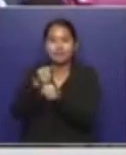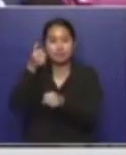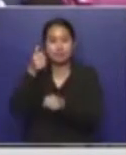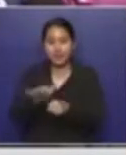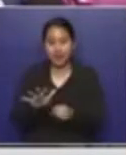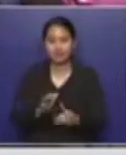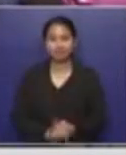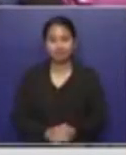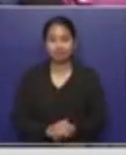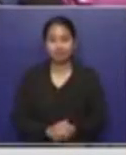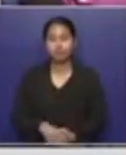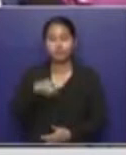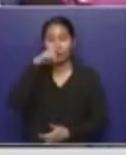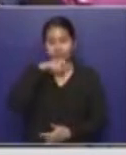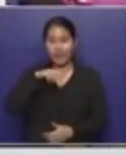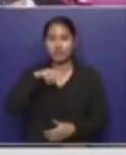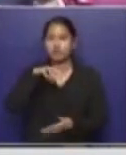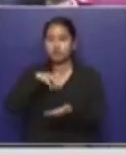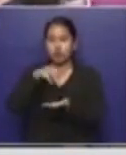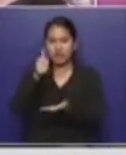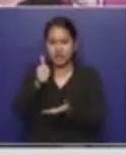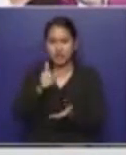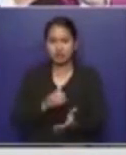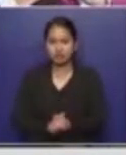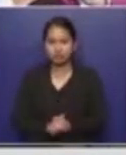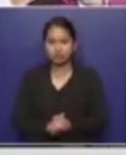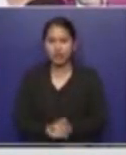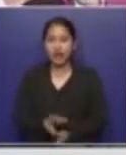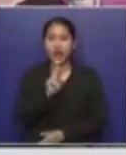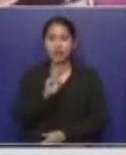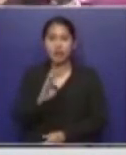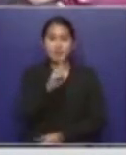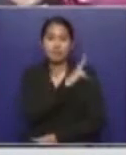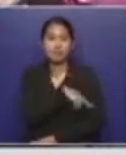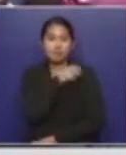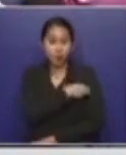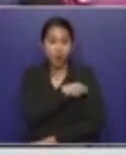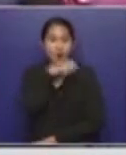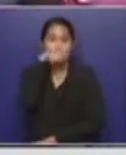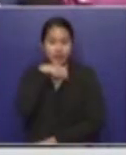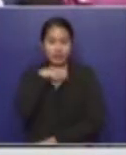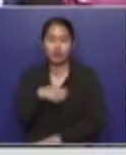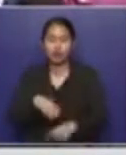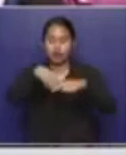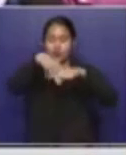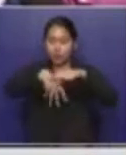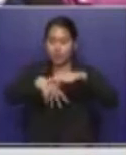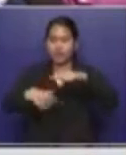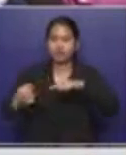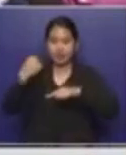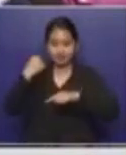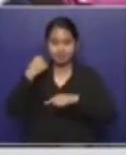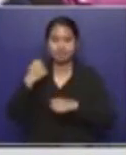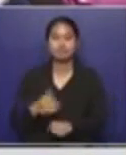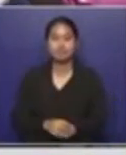หรับประเทศไทยแล้วนั้นโชคดีเป็นอย่างยิ่งที่เรามีระบบสาธารณสุขมีโครงสร้างที่แข็งแรง